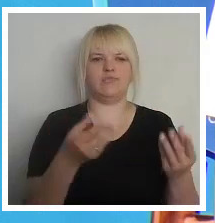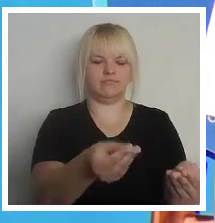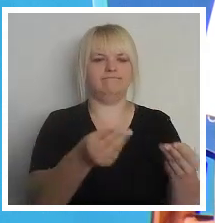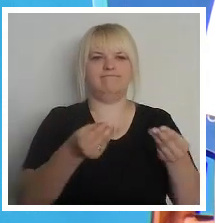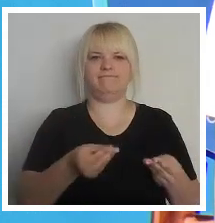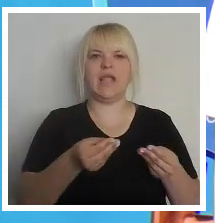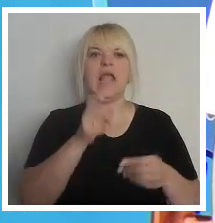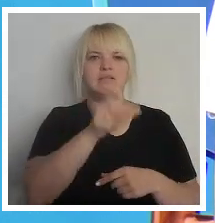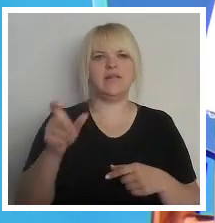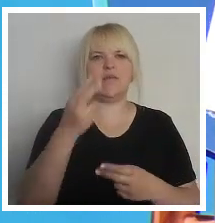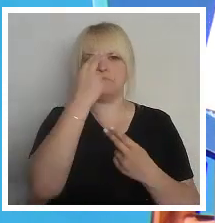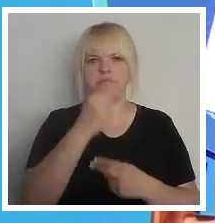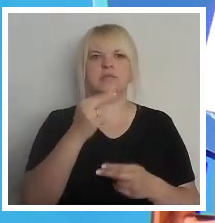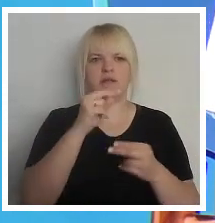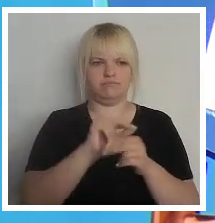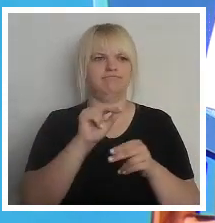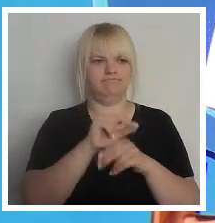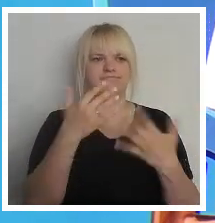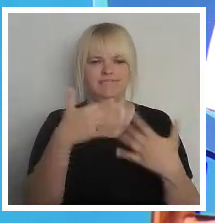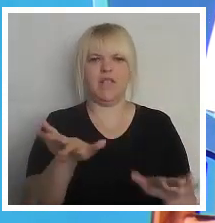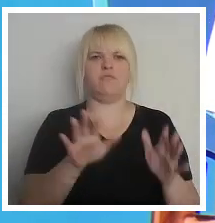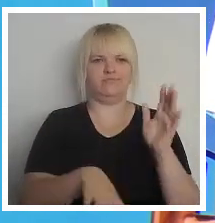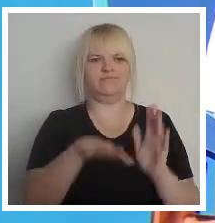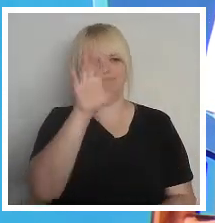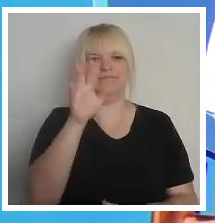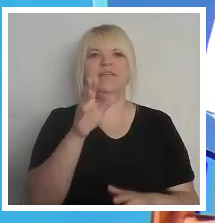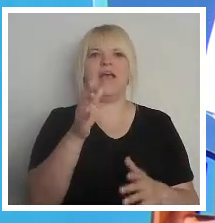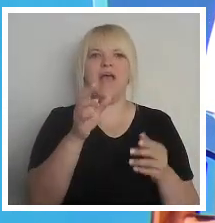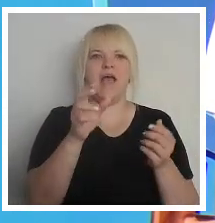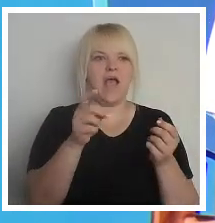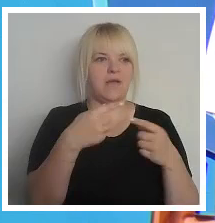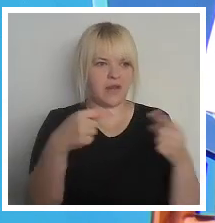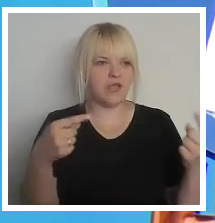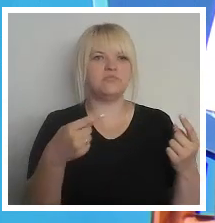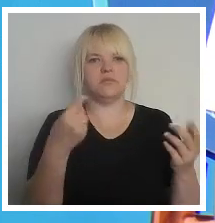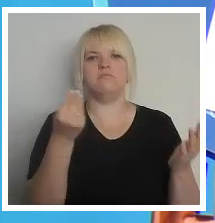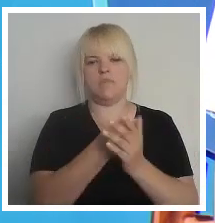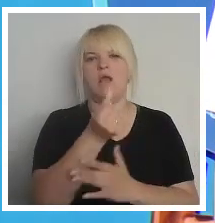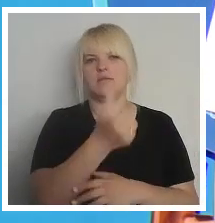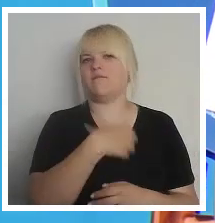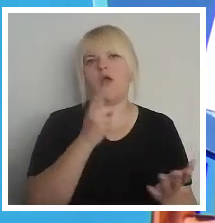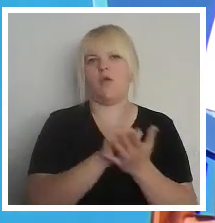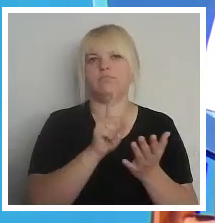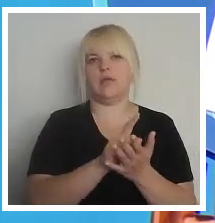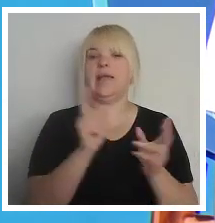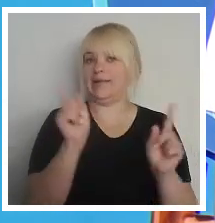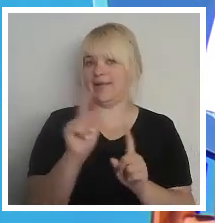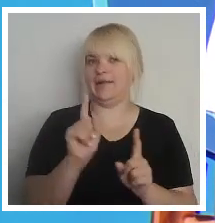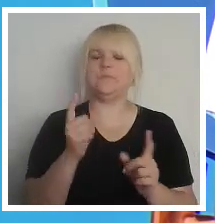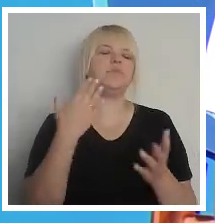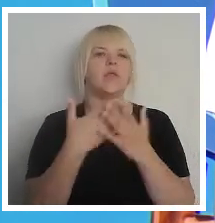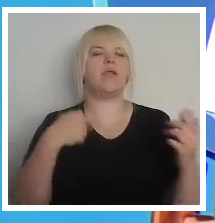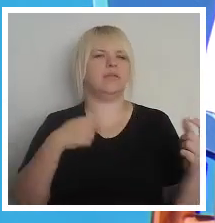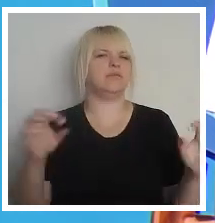mērā ir pieradināti pie tā, ka tas fiziskais priekšmets, nu, par to gan ir jāmaksā. Un tā arī ir. Es tādu sāku domāt par to, nu,